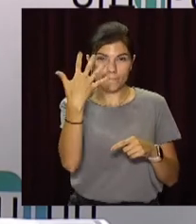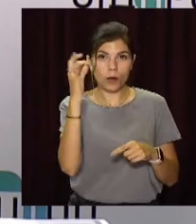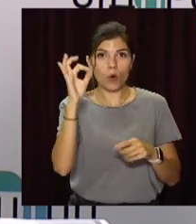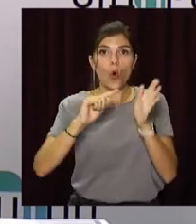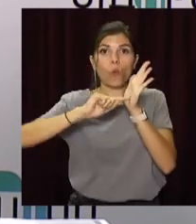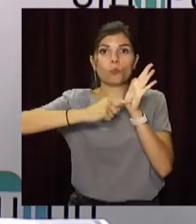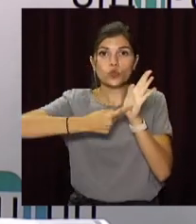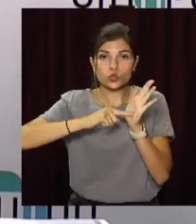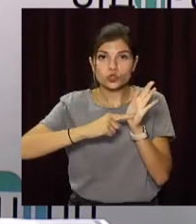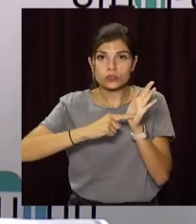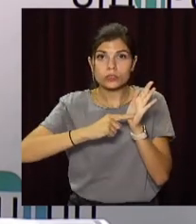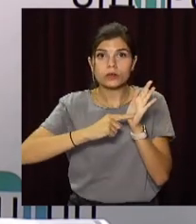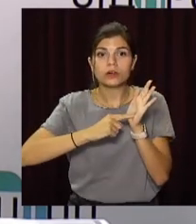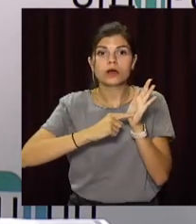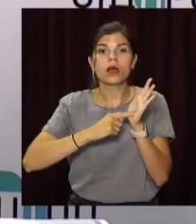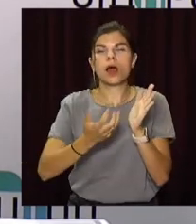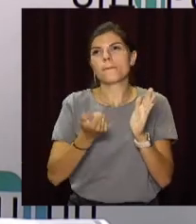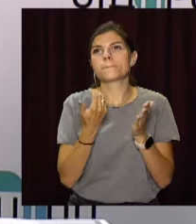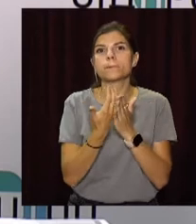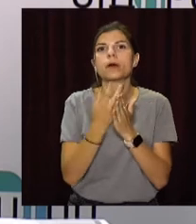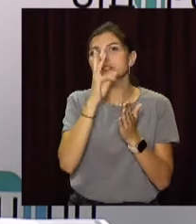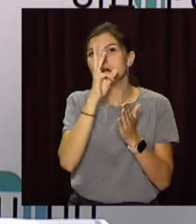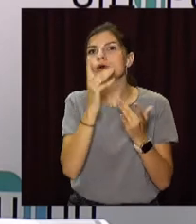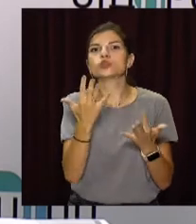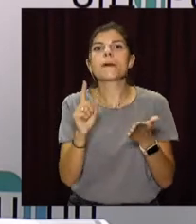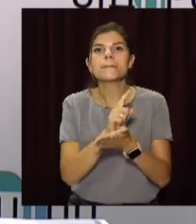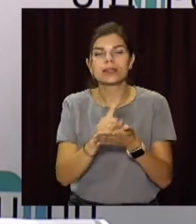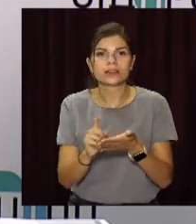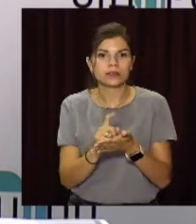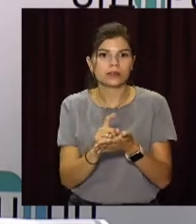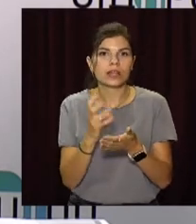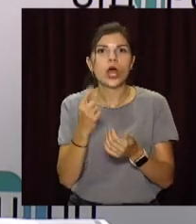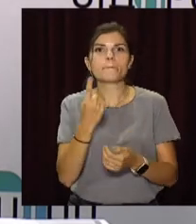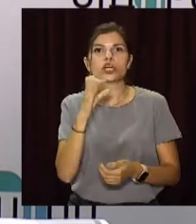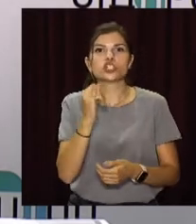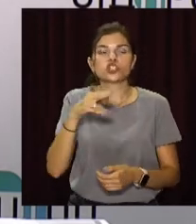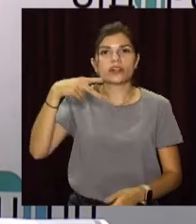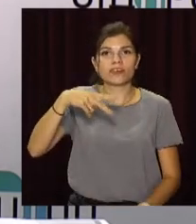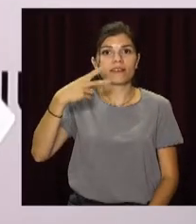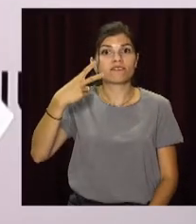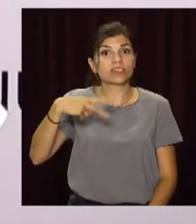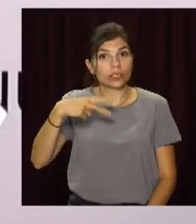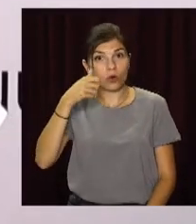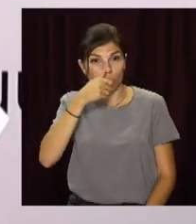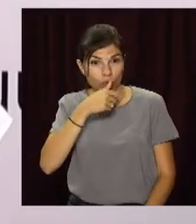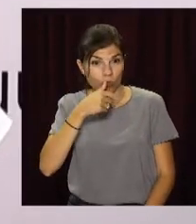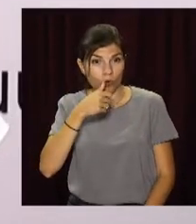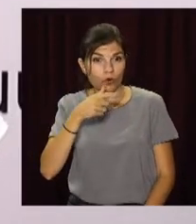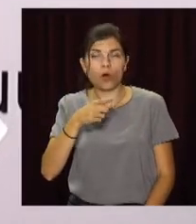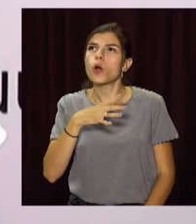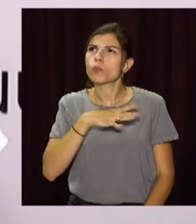на, беремо мінімальну заробітну плату на 1 січня 2020 року,